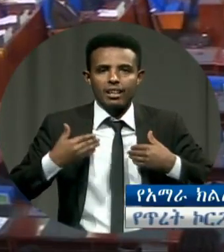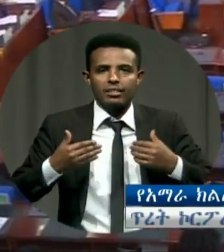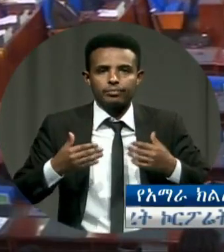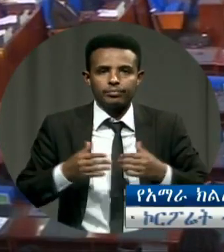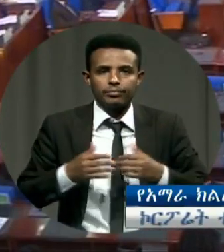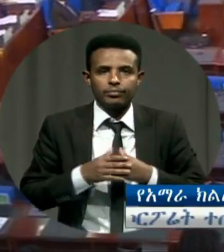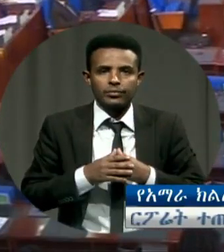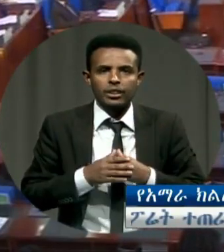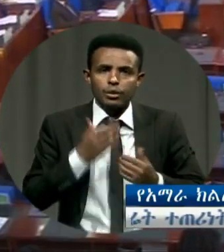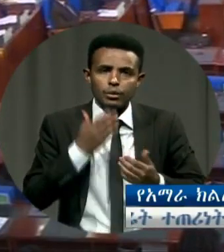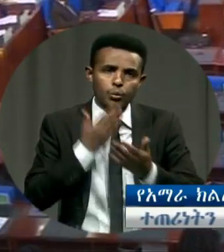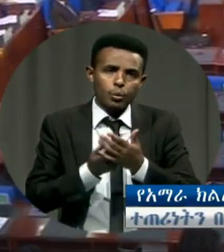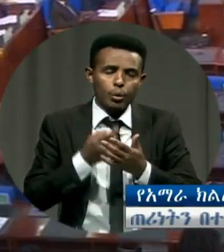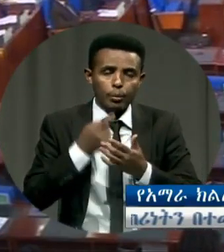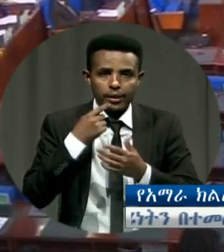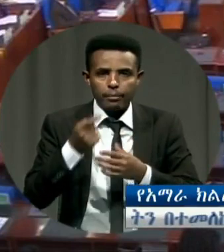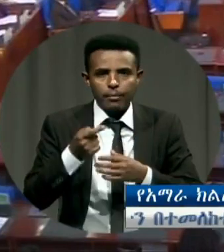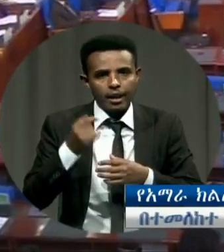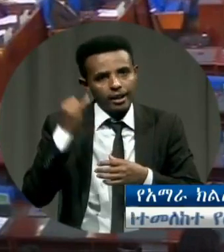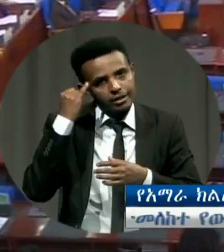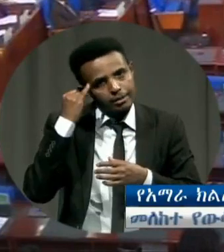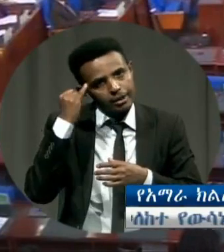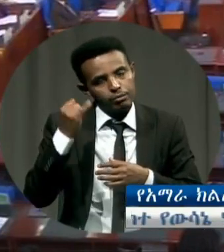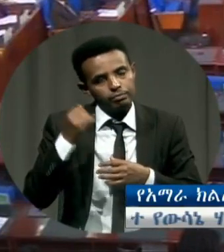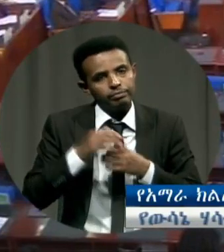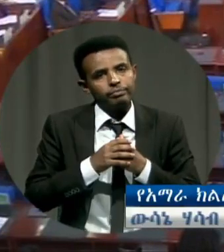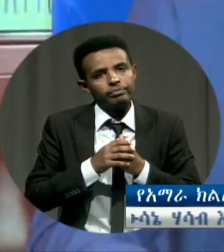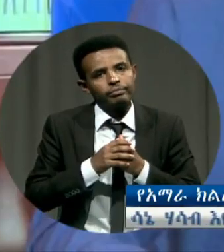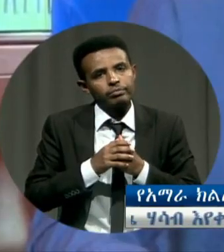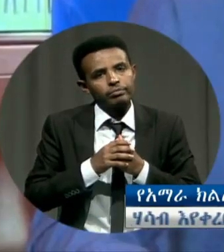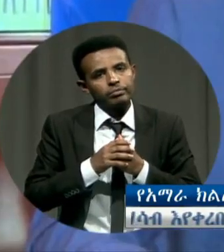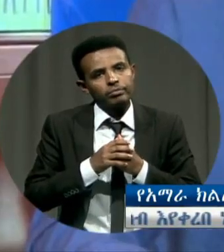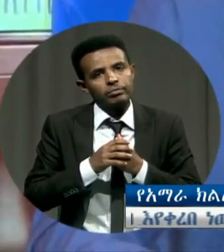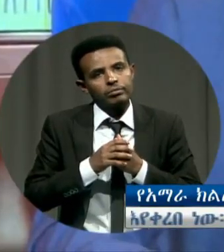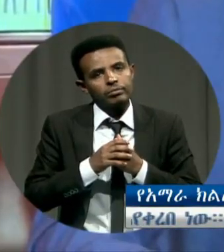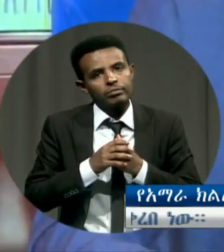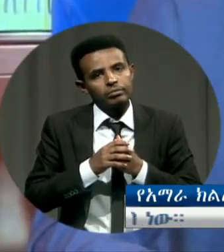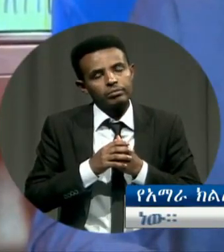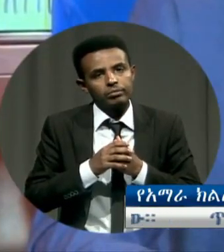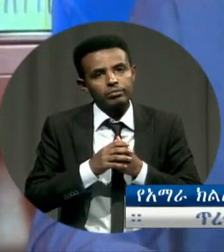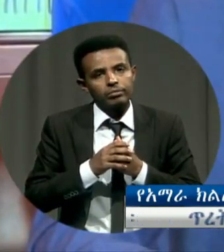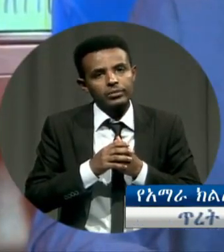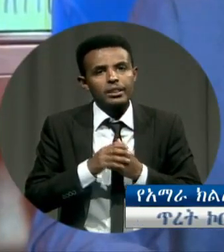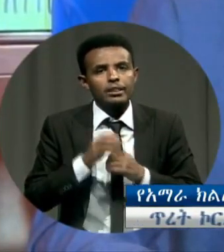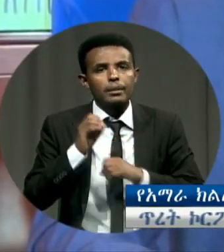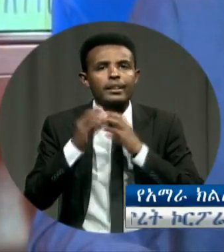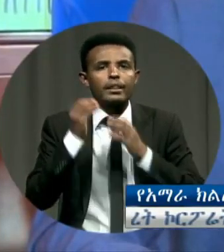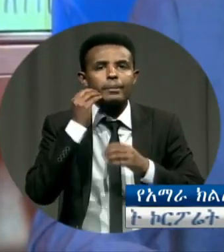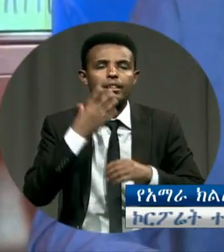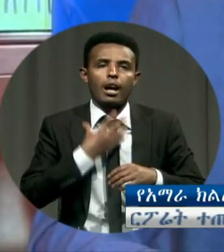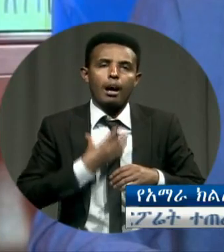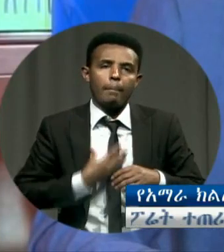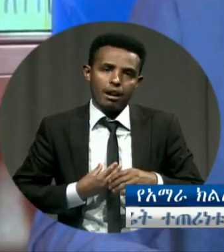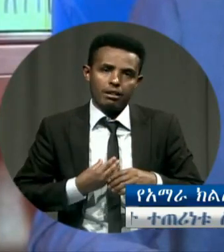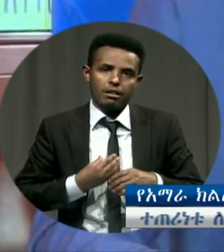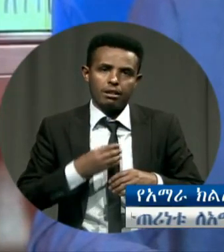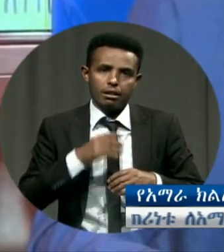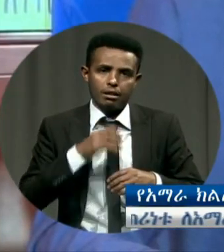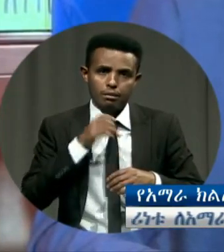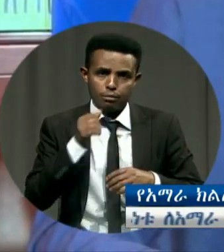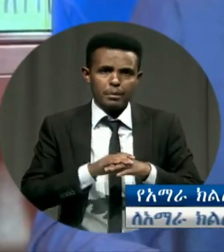ጥሩ ነው ብዬም አስባለሁ። ምክር ቤት አባላት አይደሉም ማስፈጻሚ